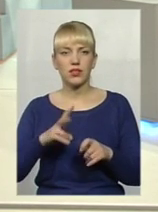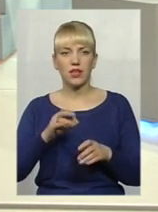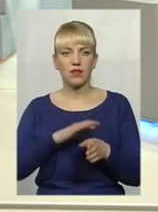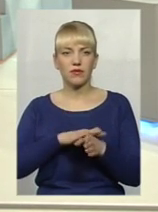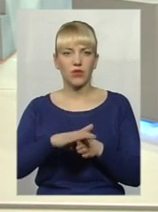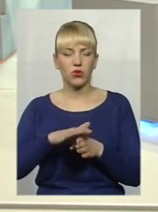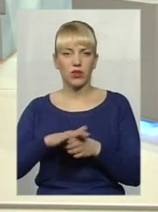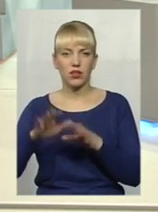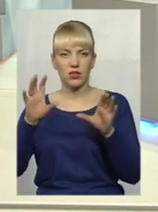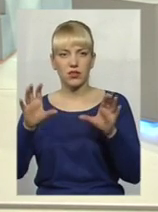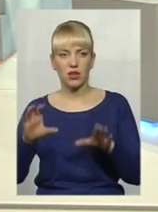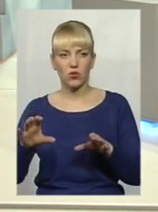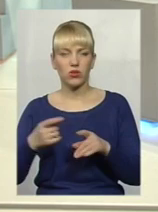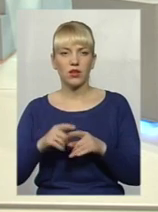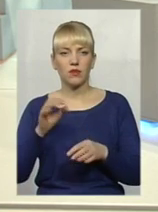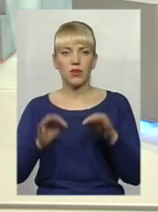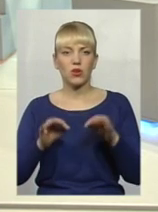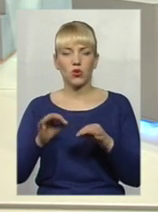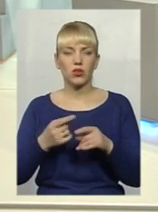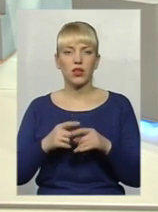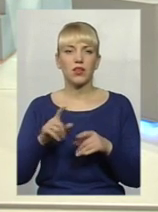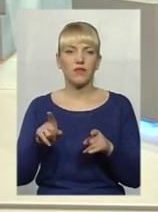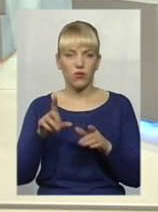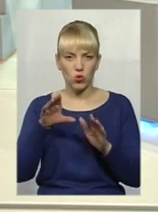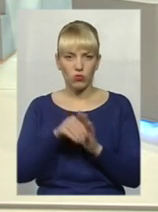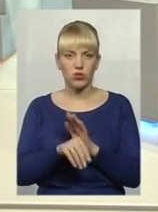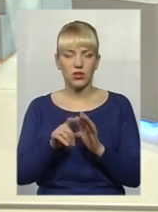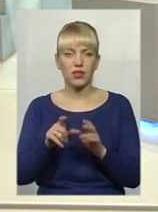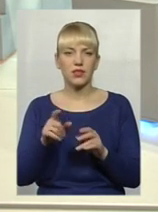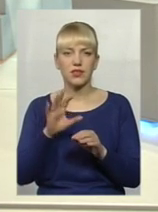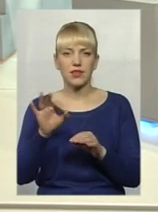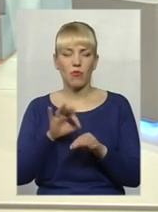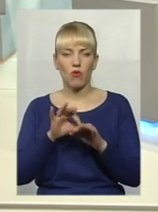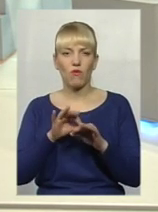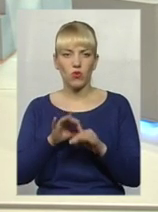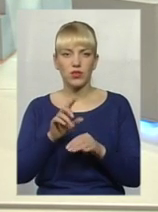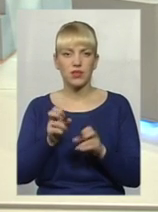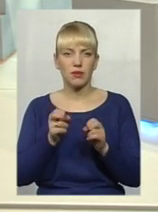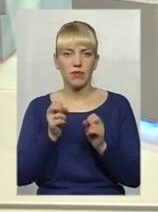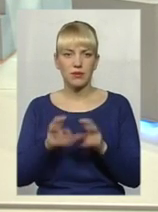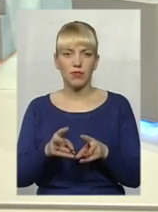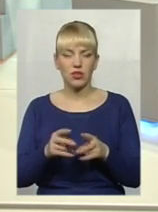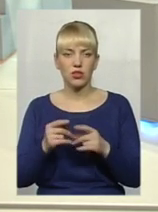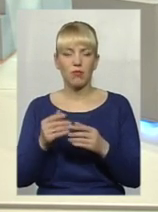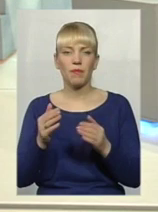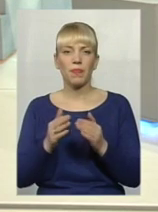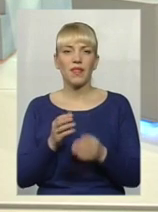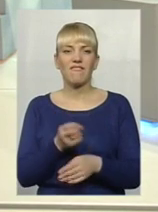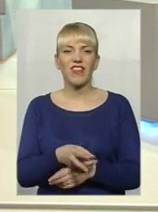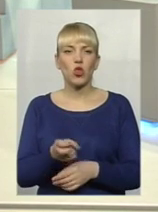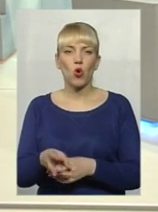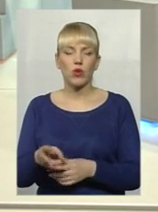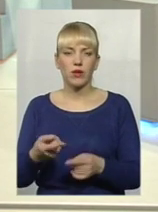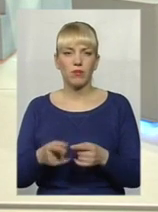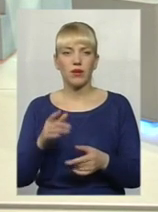тому числі і поводження з такими небезпечними відходами. Якщо приходить на підприємство, ну, в них були призупинені перевірки, якщо вони